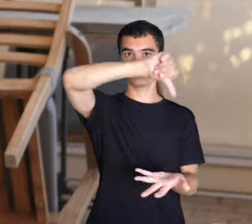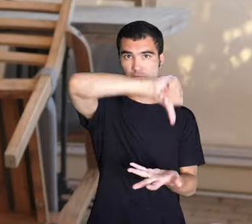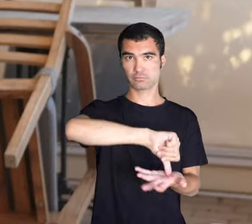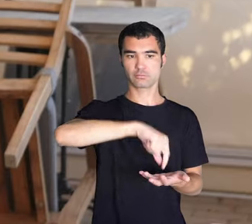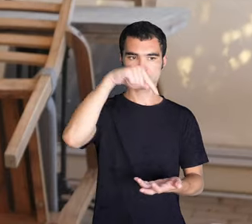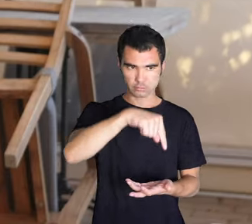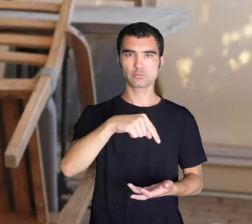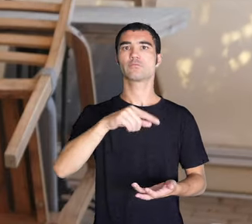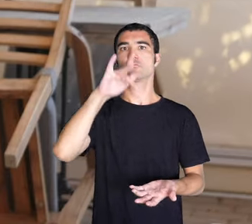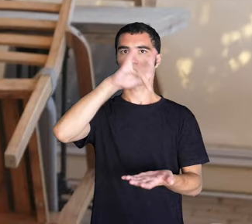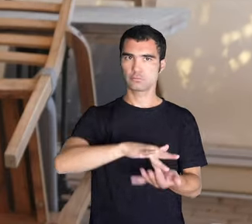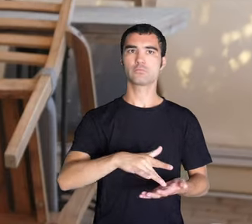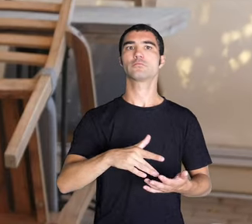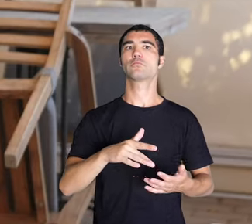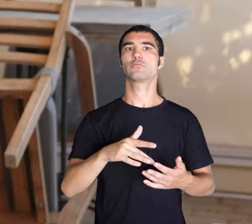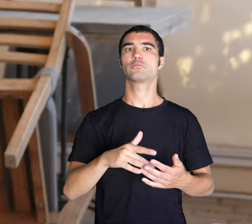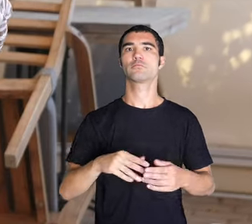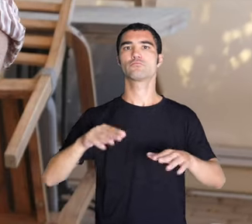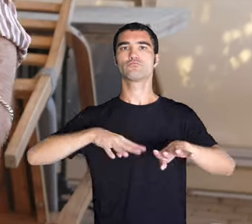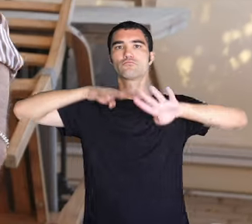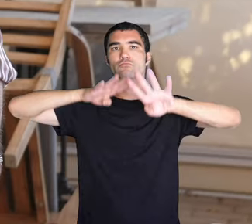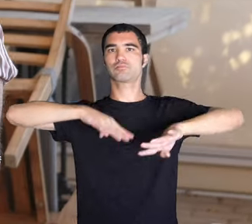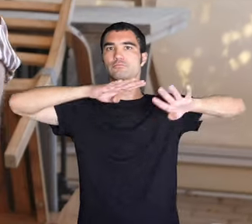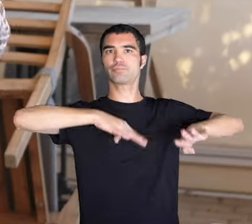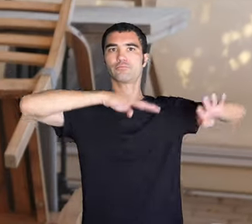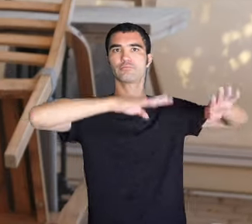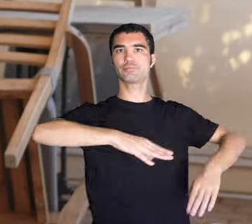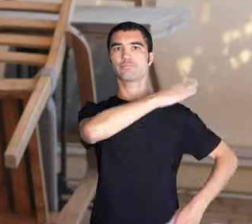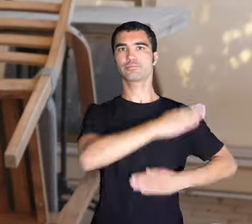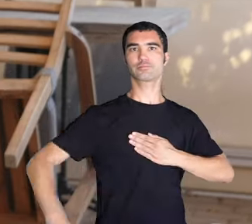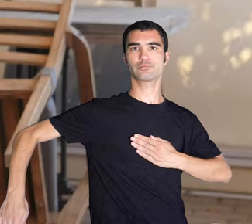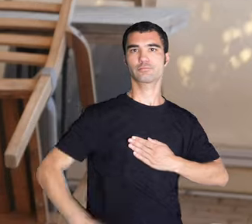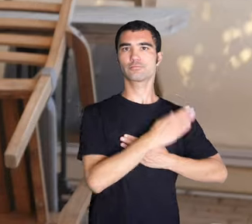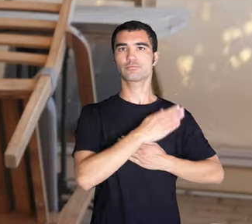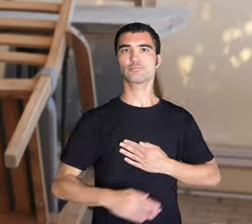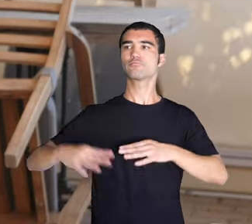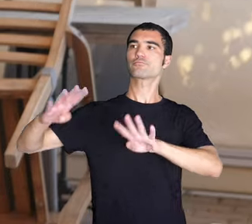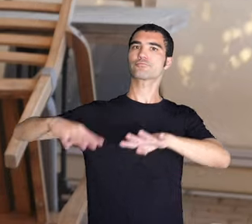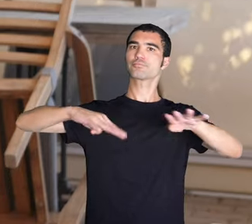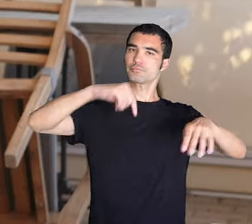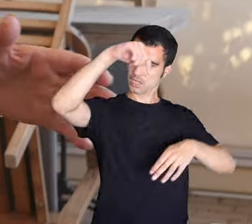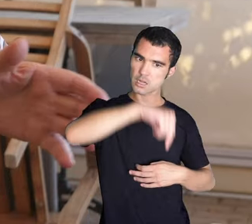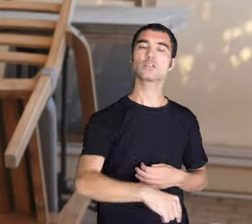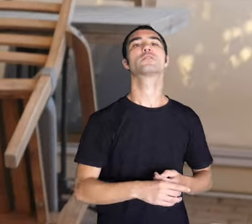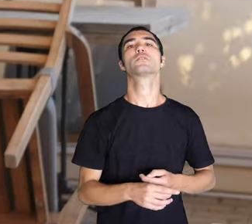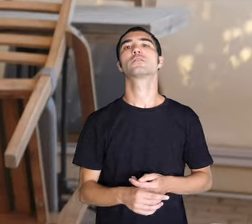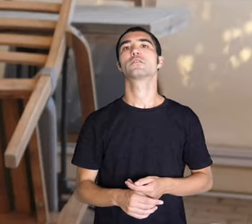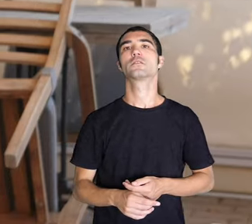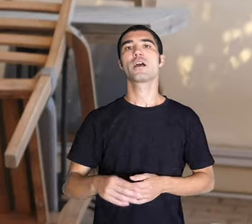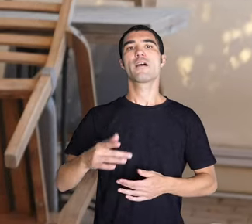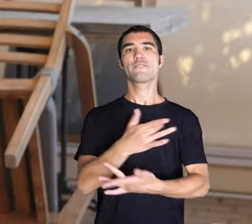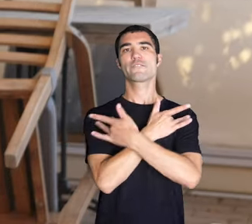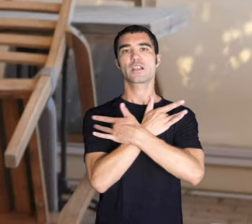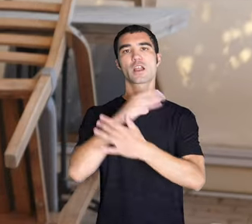feien una... un desfile de tots els marinos i feien un desfile i feien a la Virgen